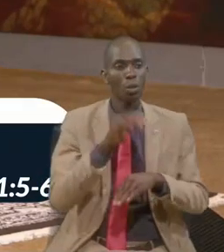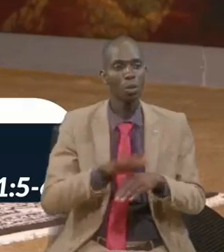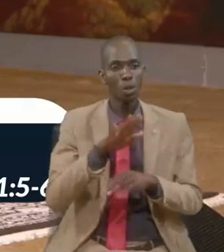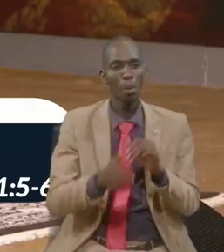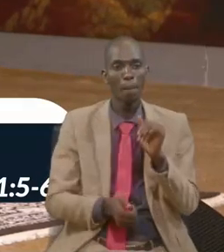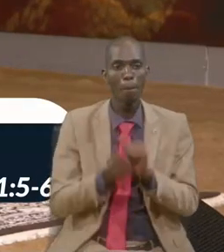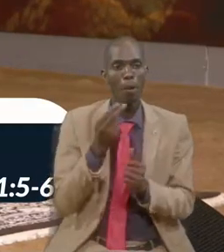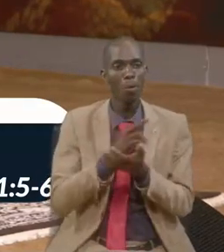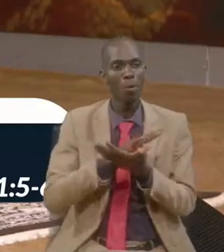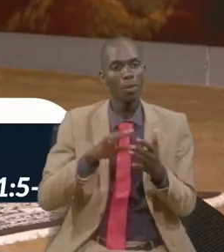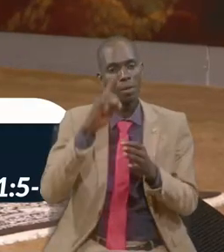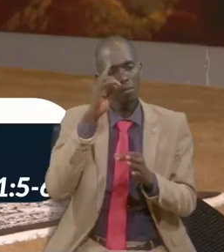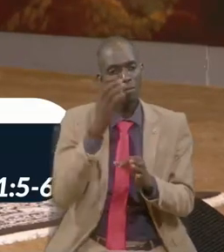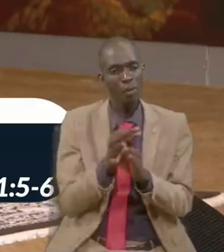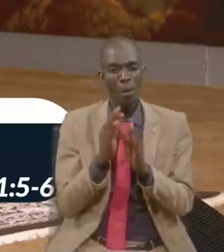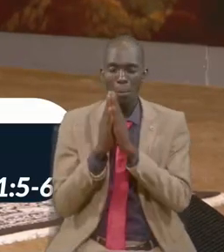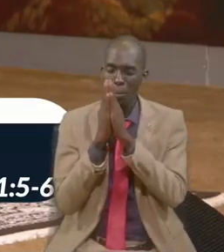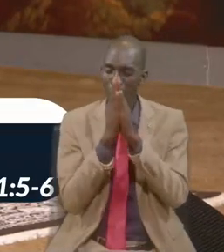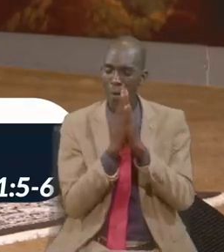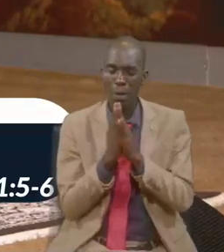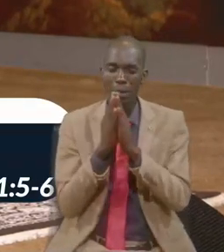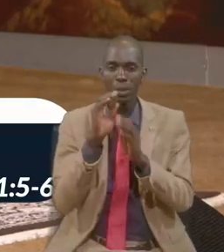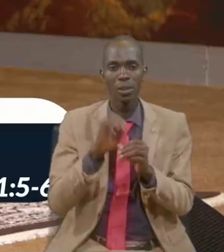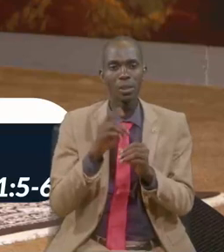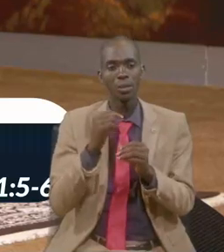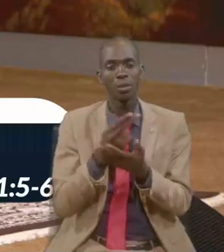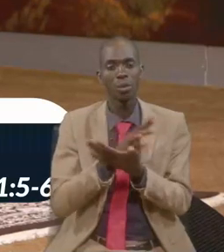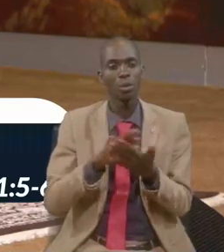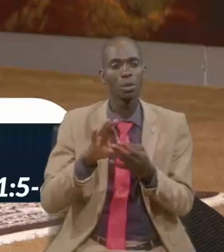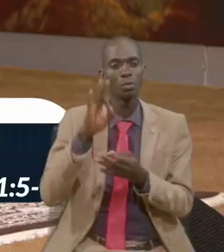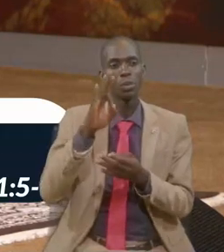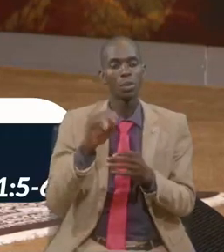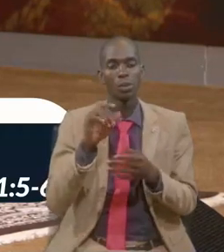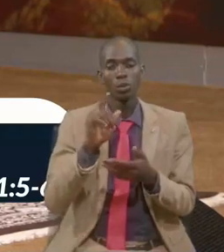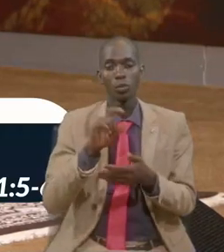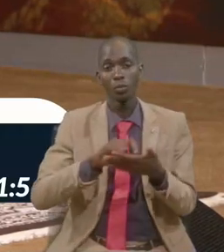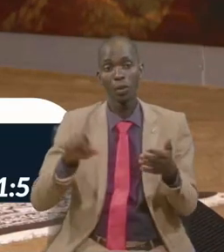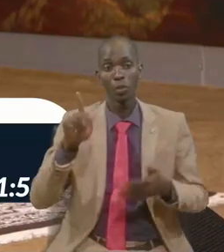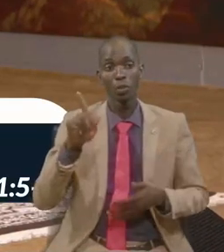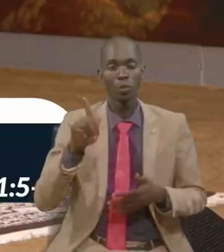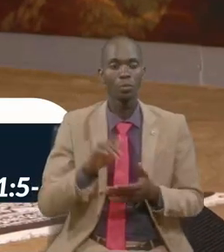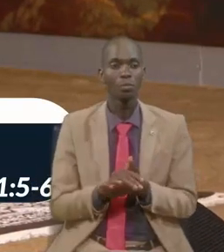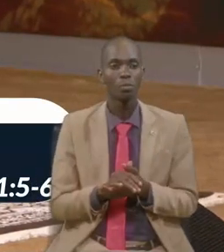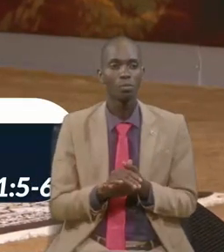sur votre très sainte foi et priant par le Saint-Esprit. 21.